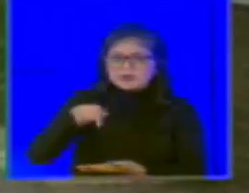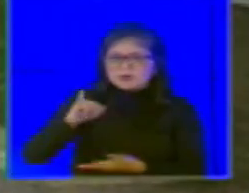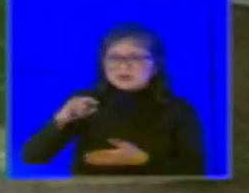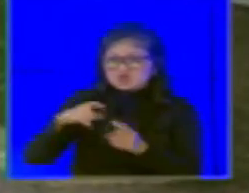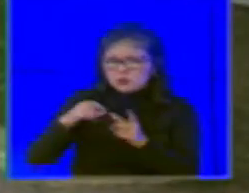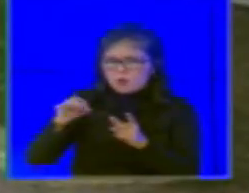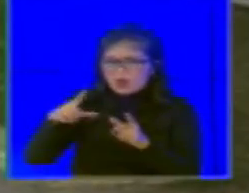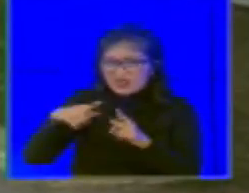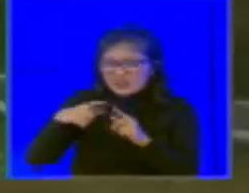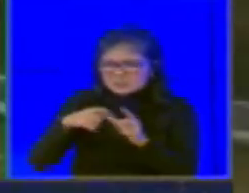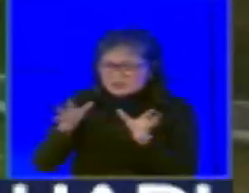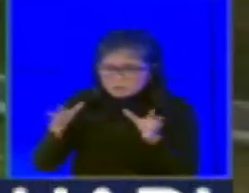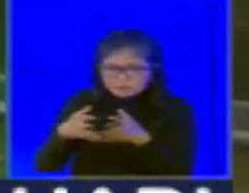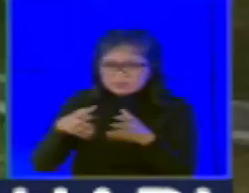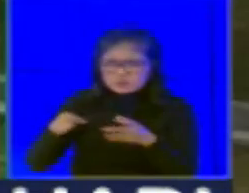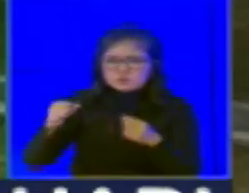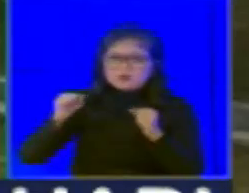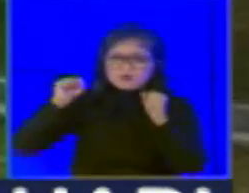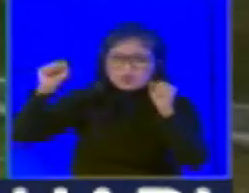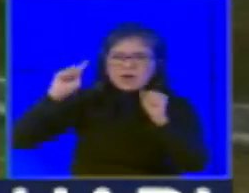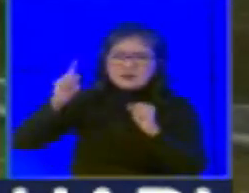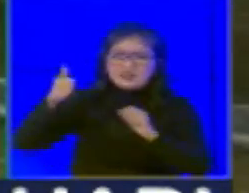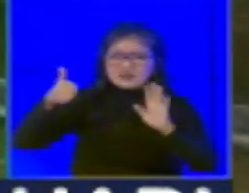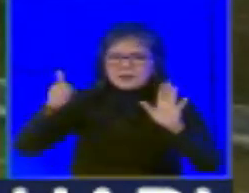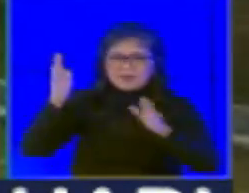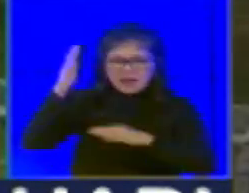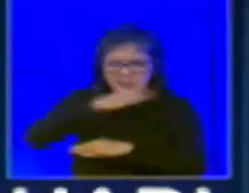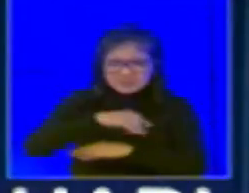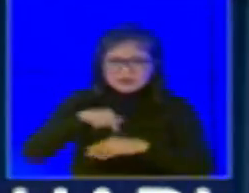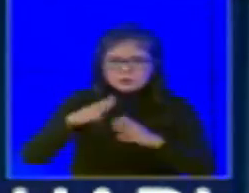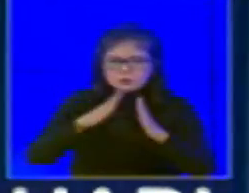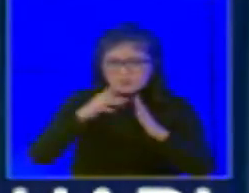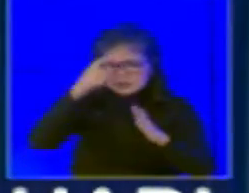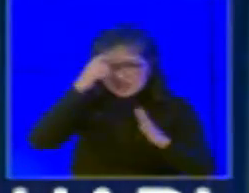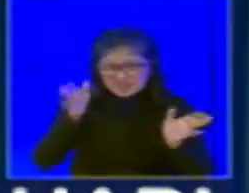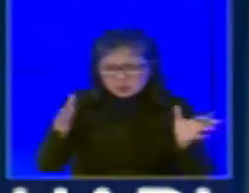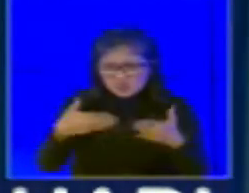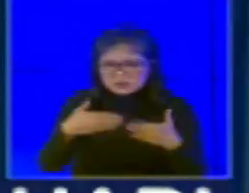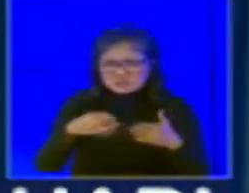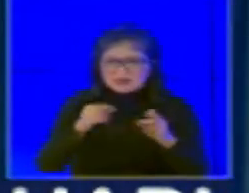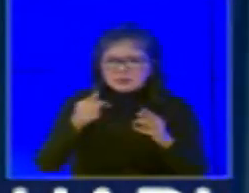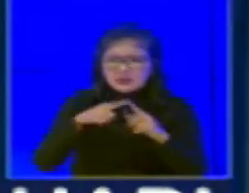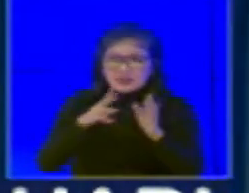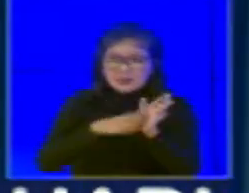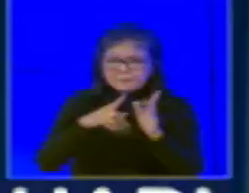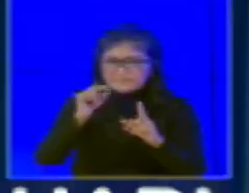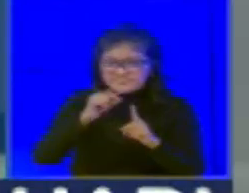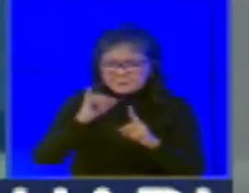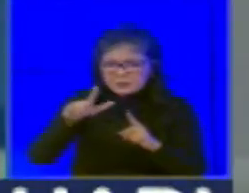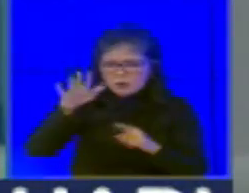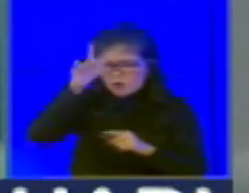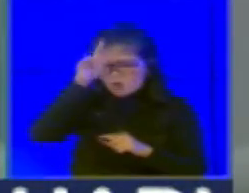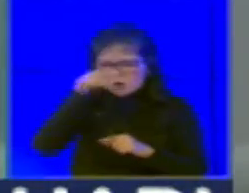Sumatera Barat, setelah menjalani perawatan selama 6 hari di ruang isolasi Rumah Sakit M. Jamil, seorang pasien suspek corona akhirnya diperbolehkan